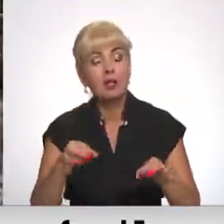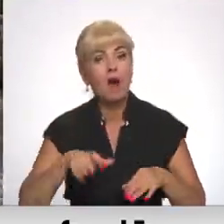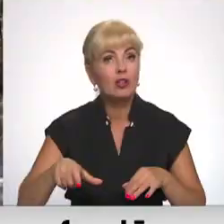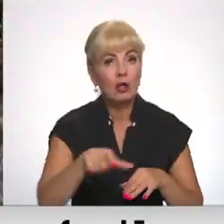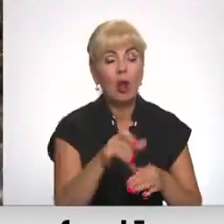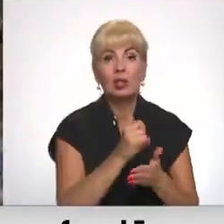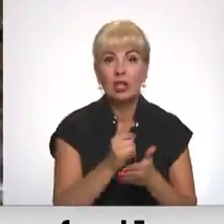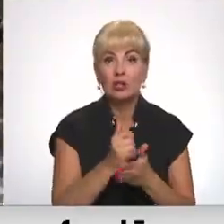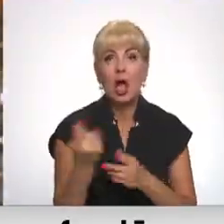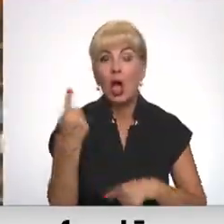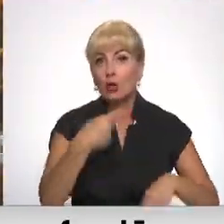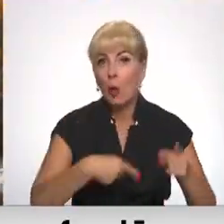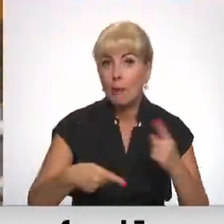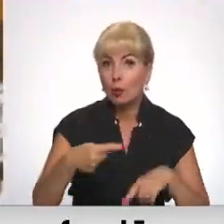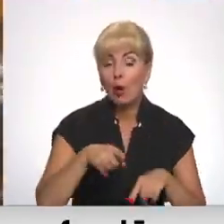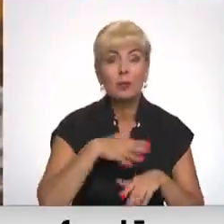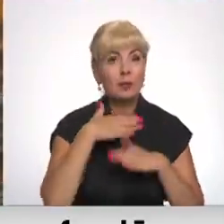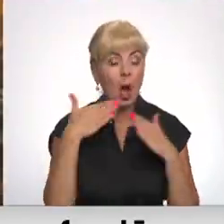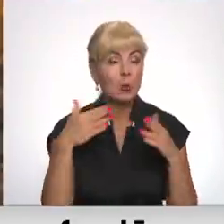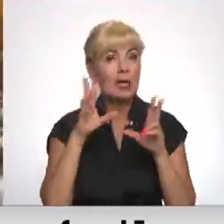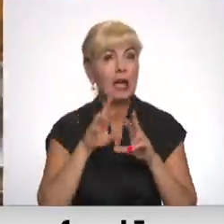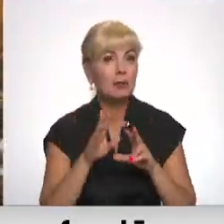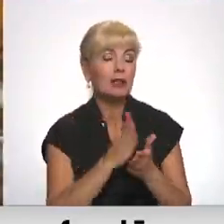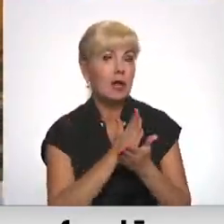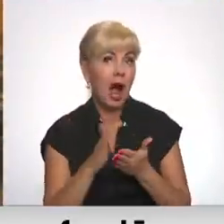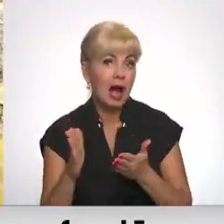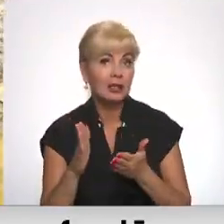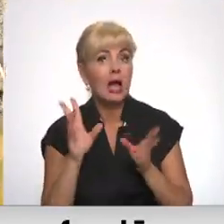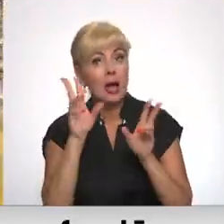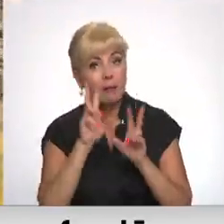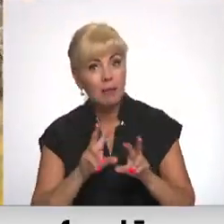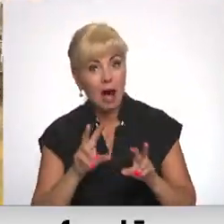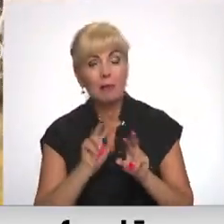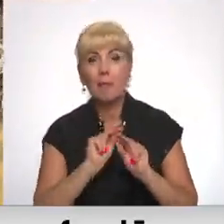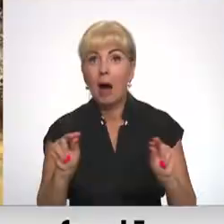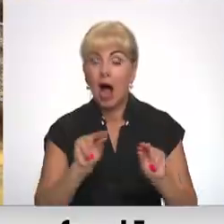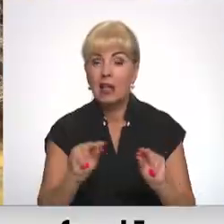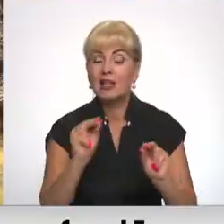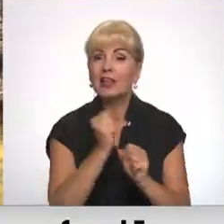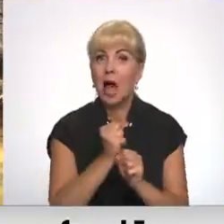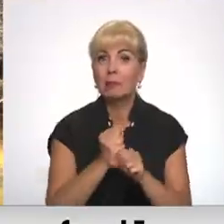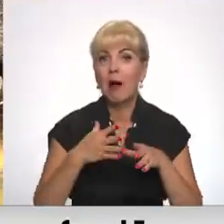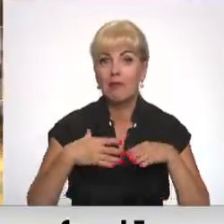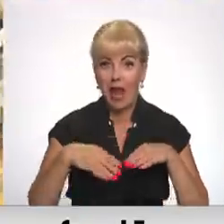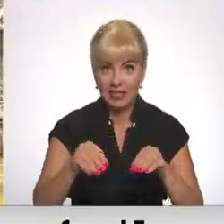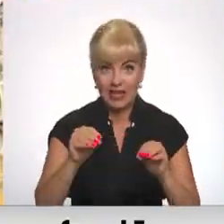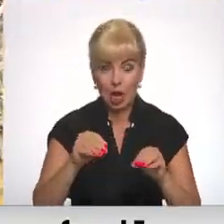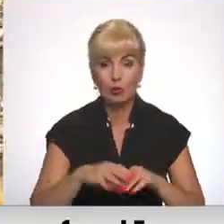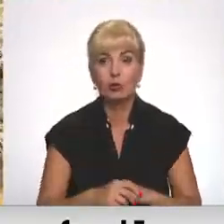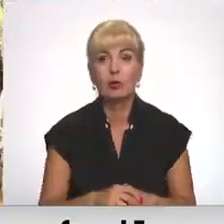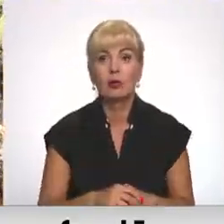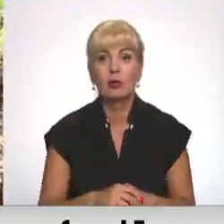no nosprostojumiem ir daudz, eksperti vispirms rūpīgi instruē darba veicējus. Šādas vietas